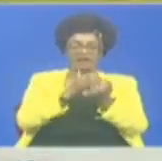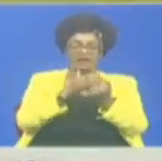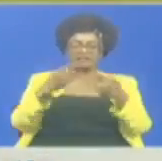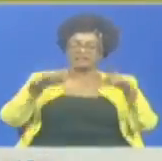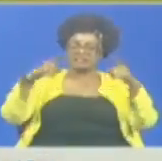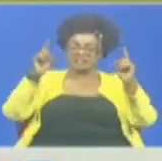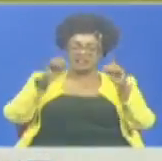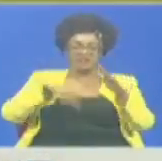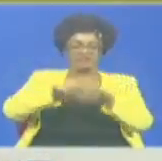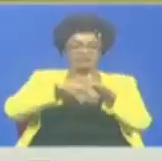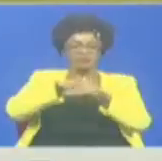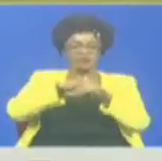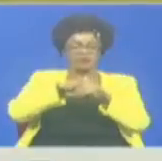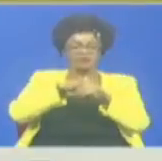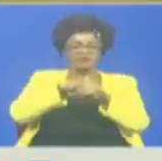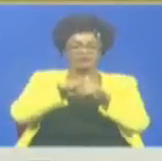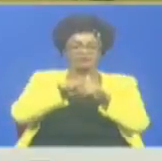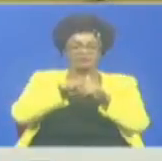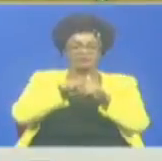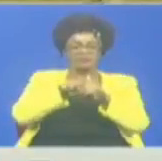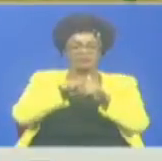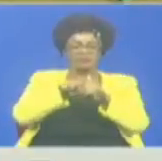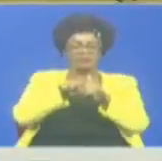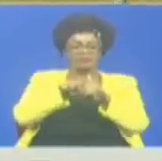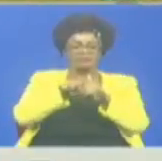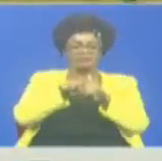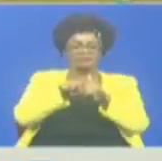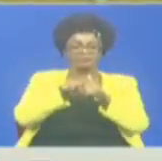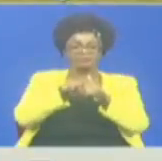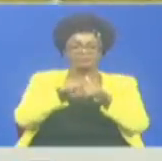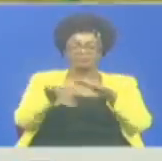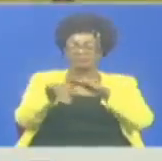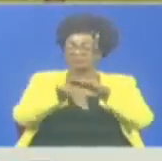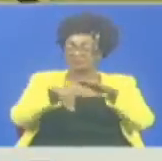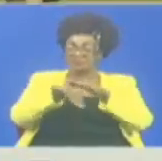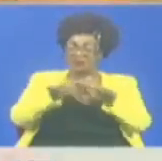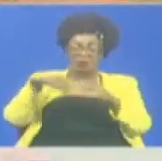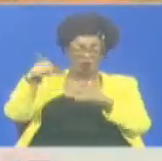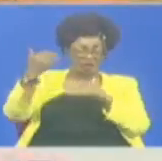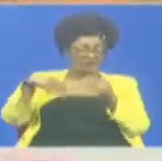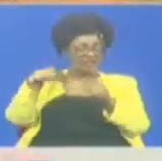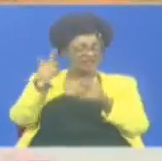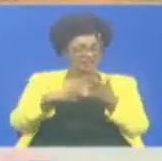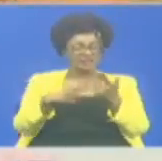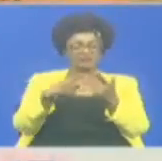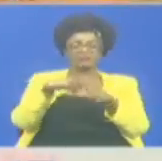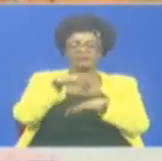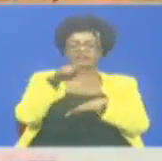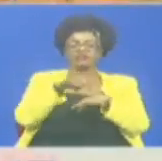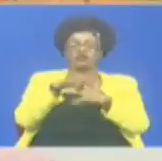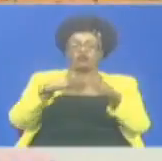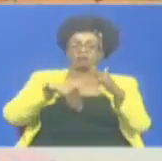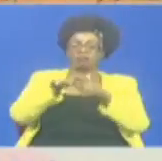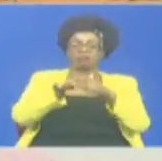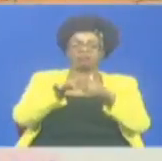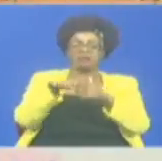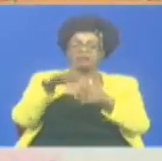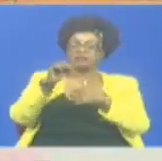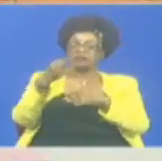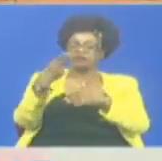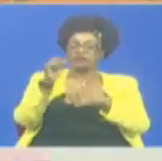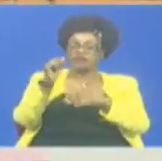football. Primary schools zilikuwa zinaenda mpaka nationals, kila mwaka naenda nationals, nationals. Primary ndio shabana wakaniona,